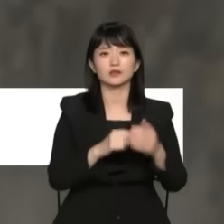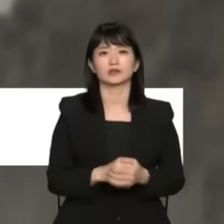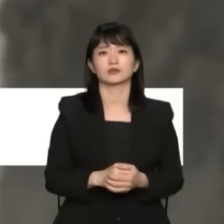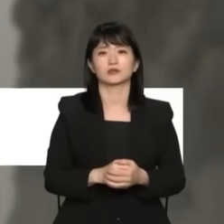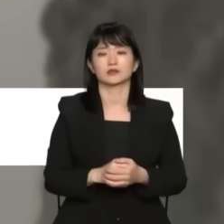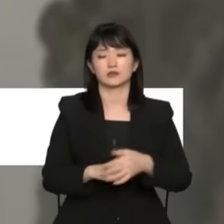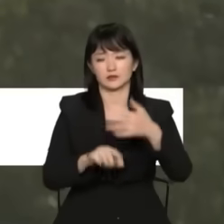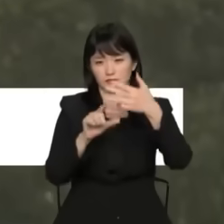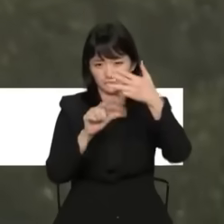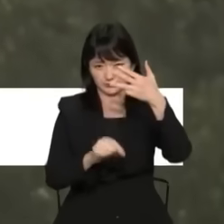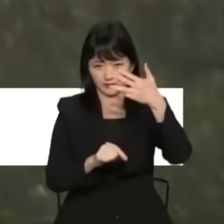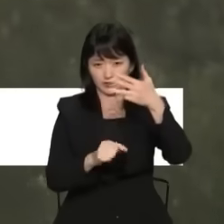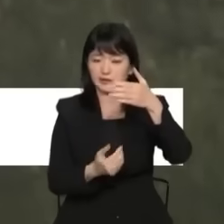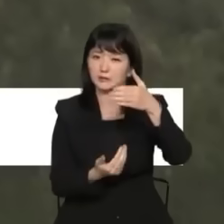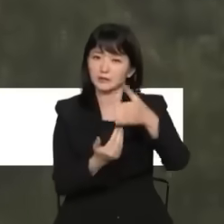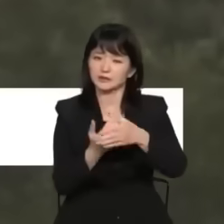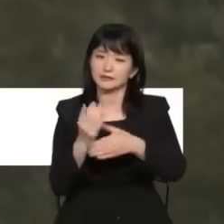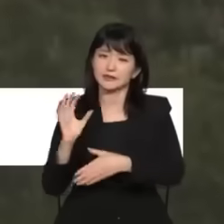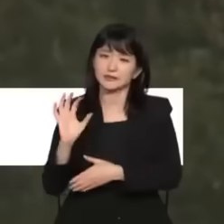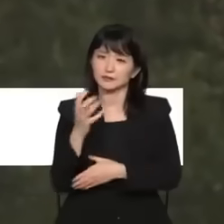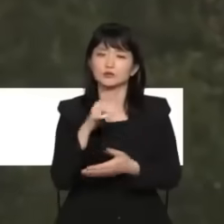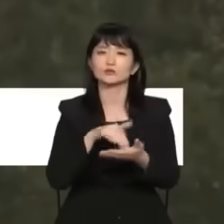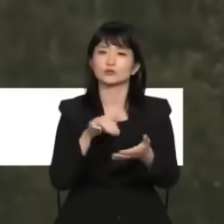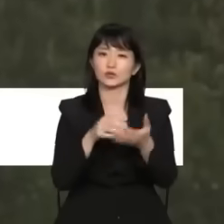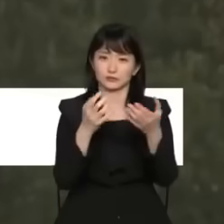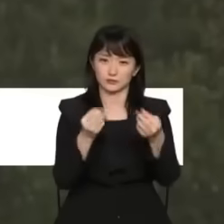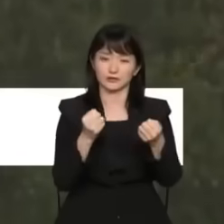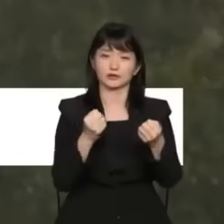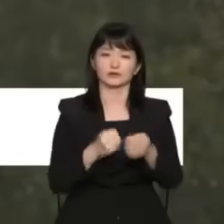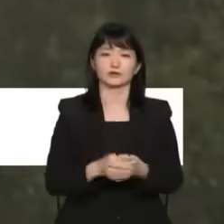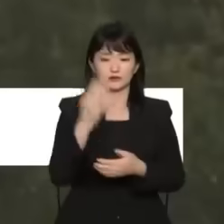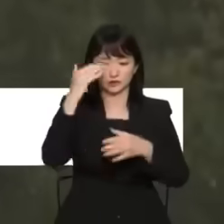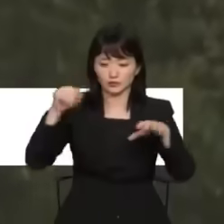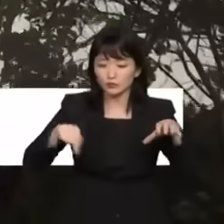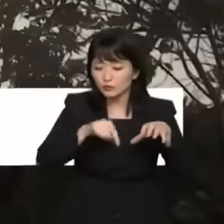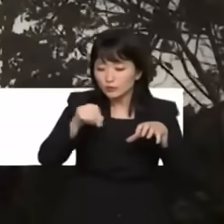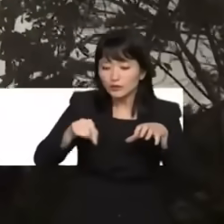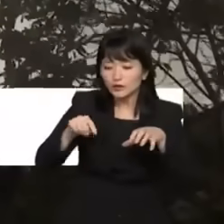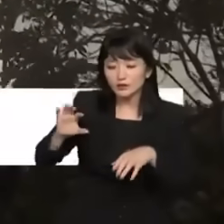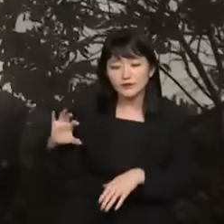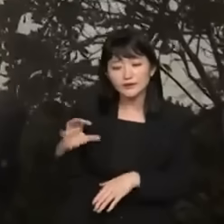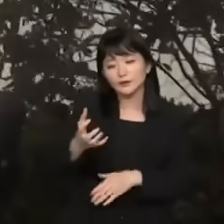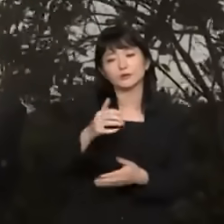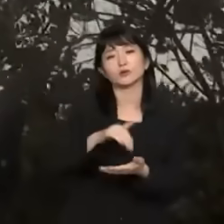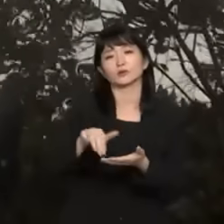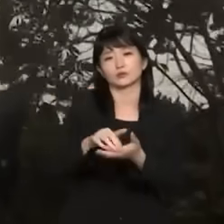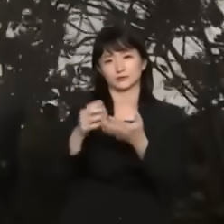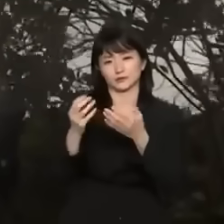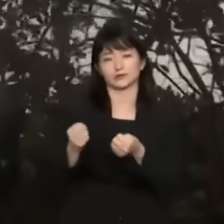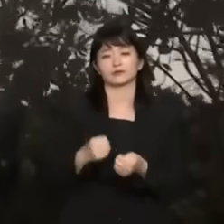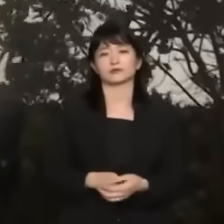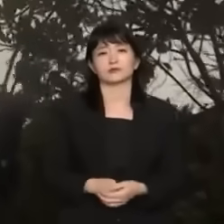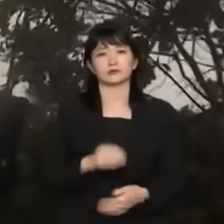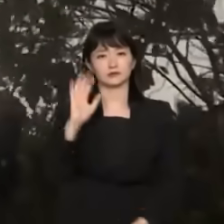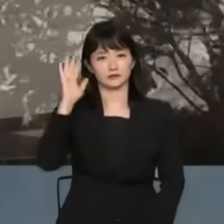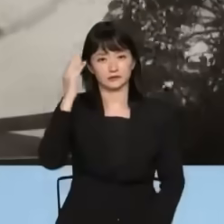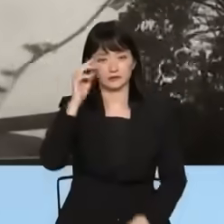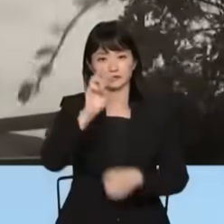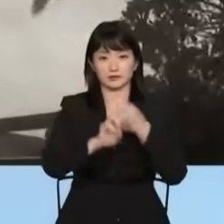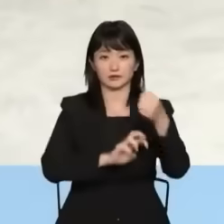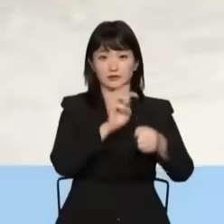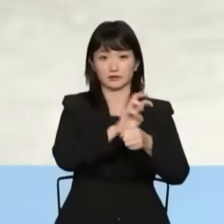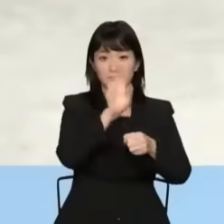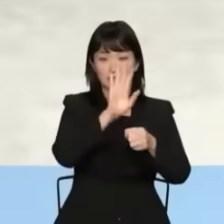8월 달에 발생도 많이 하고 우리나라의 그 안에서도 영향을 주는 태풍이 거의 지배적이었는데요. 네. 최근 30년이